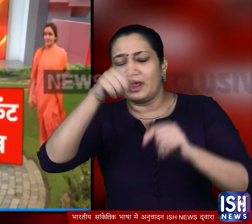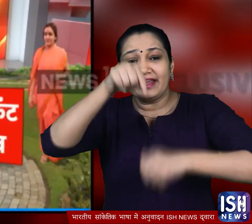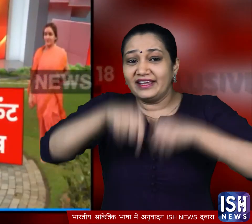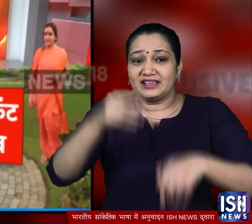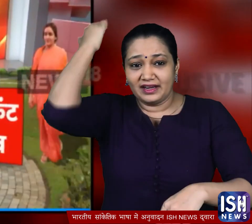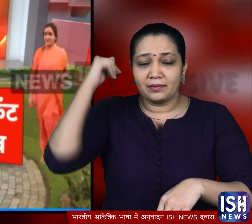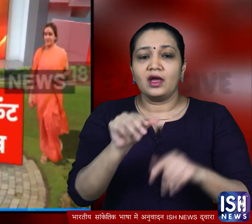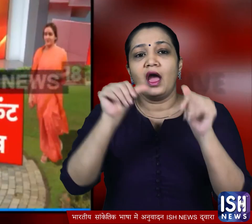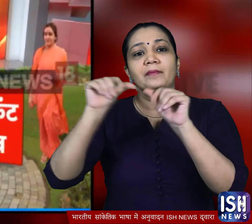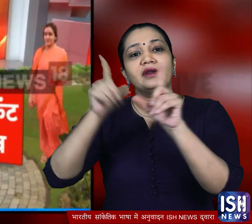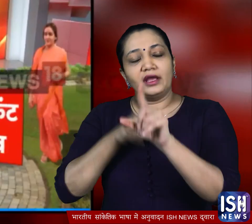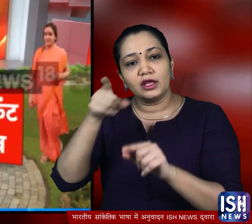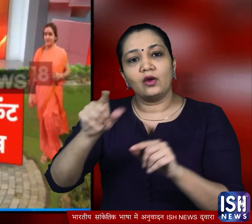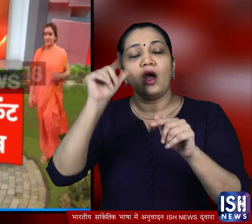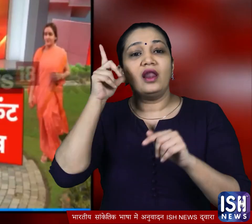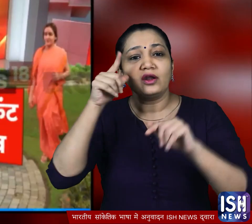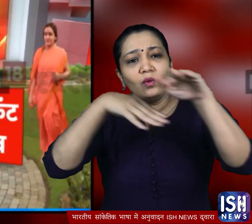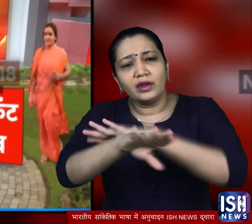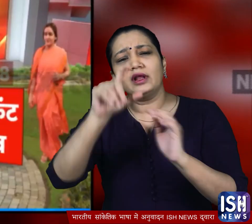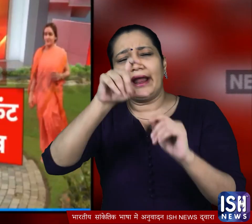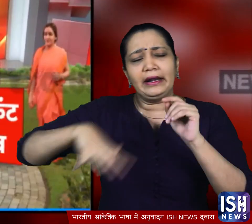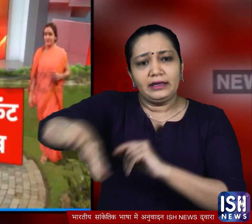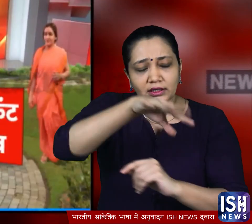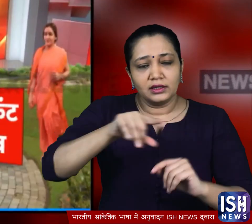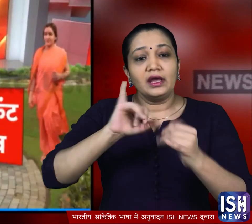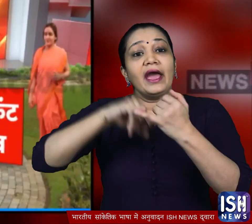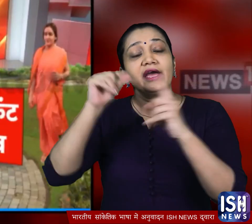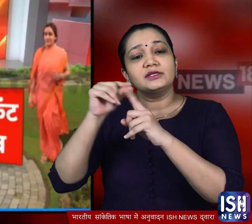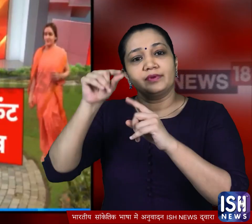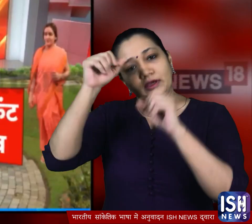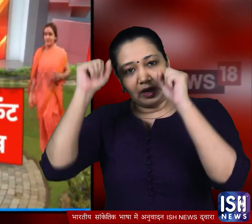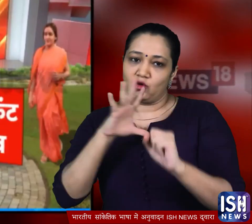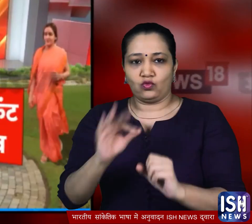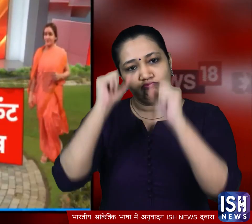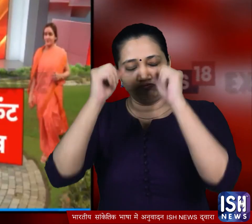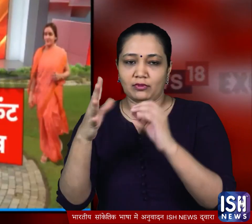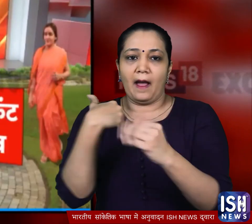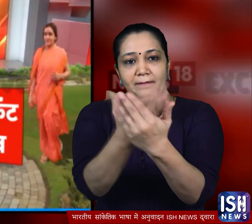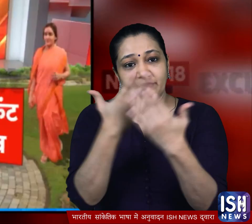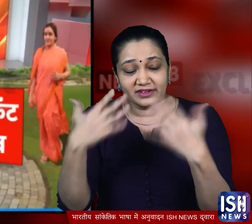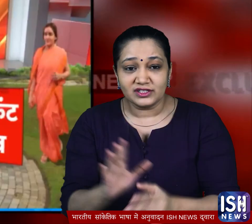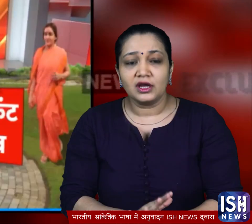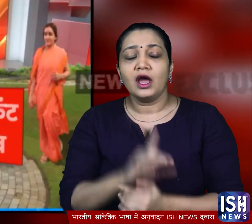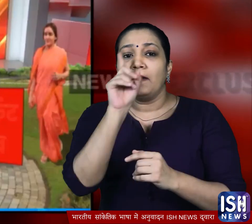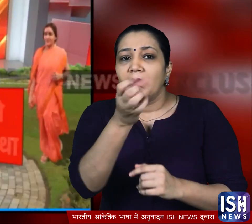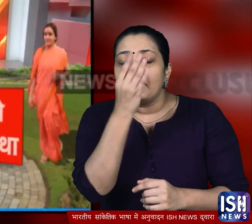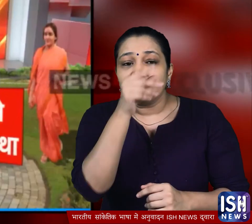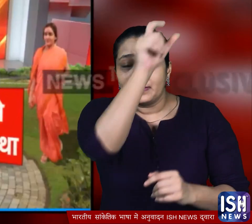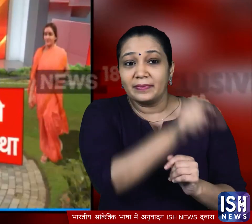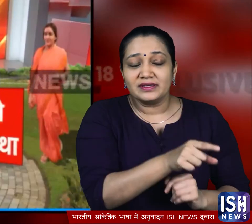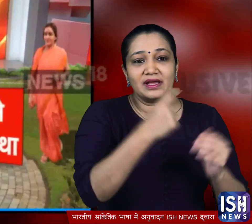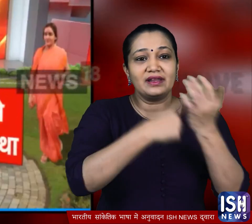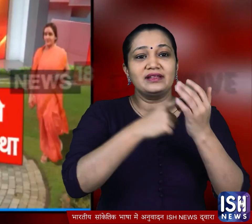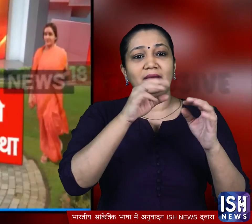2017 विधानसभा चुनाव में अपर्णा यादव ने लखनऊ की कैंट सीट से समाजवादी पार्टी के टिकट पर चुनाव लड़ा था, लेकिन तब वो बीजेपी की